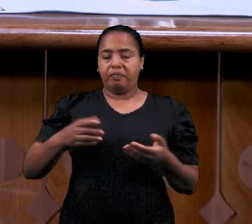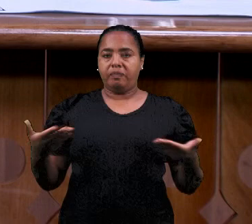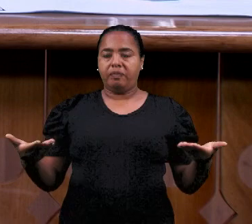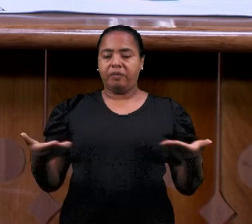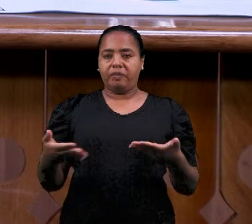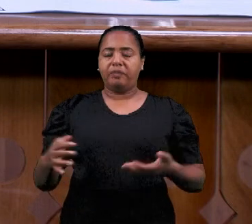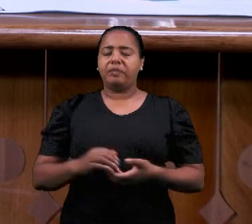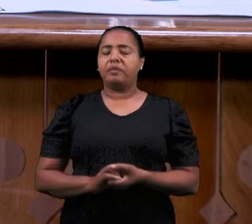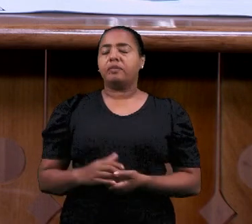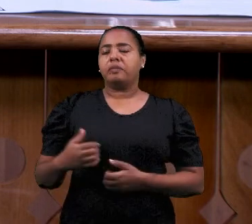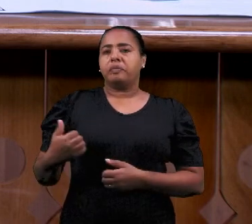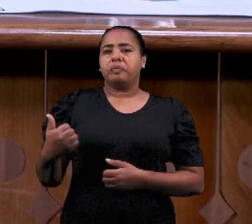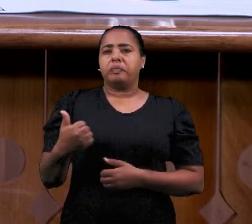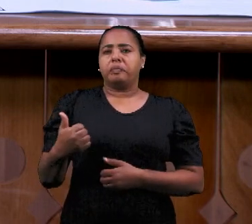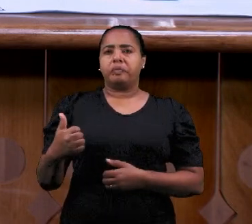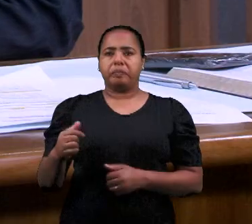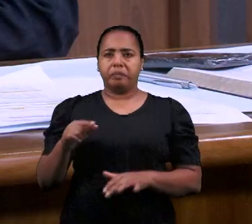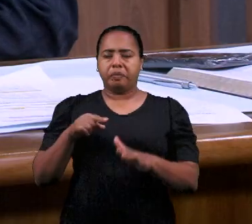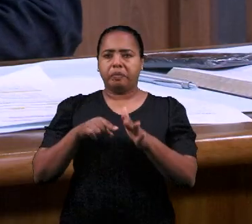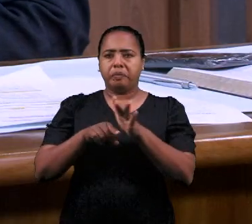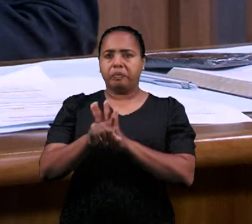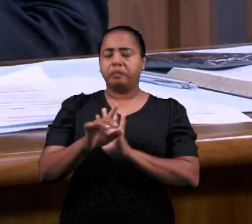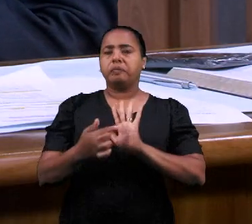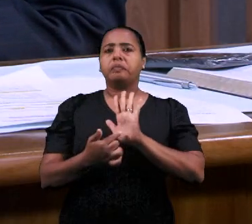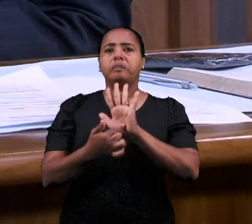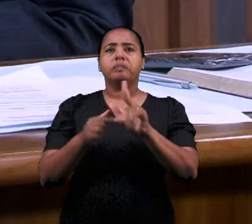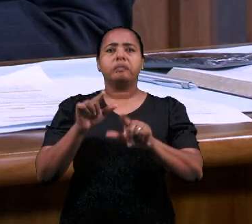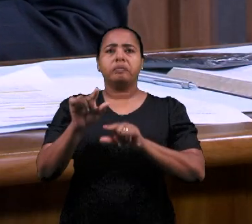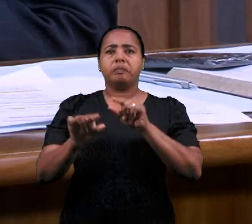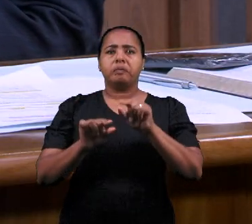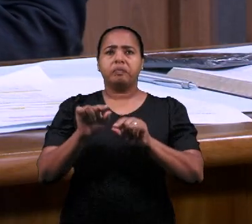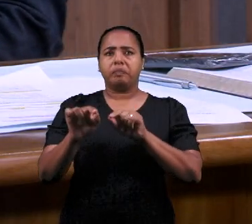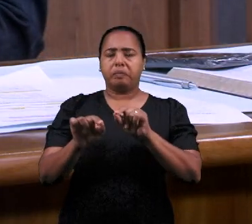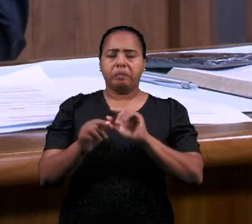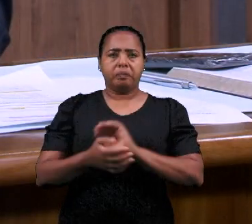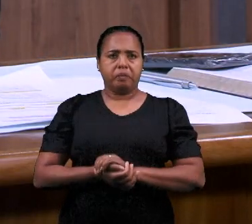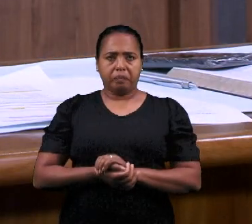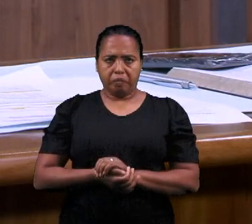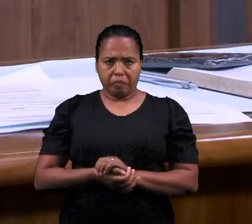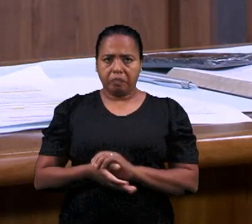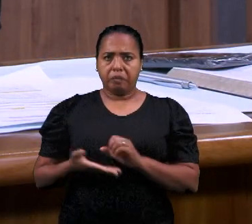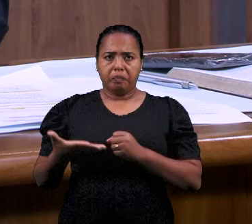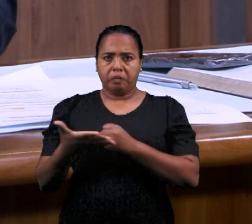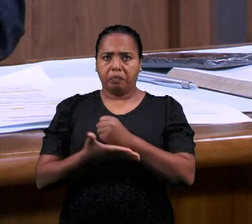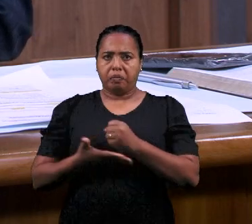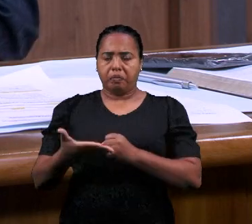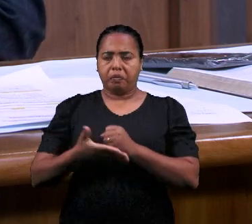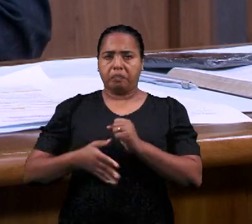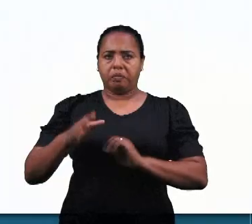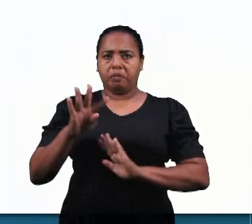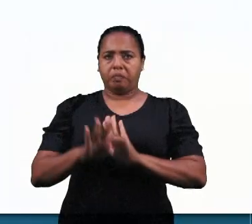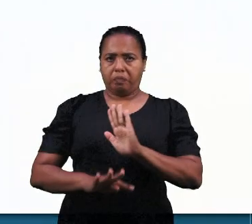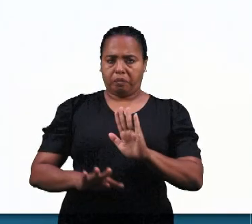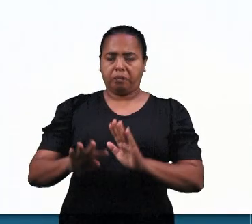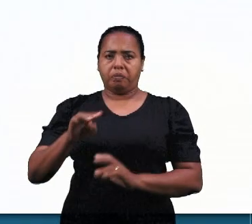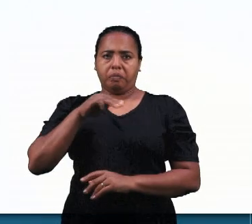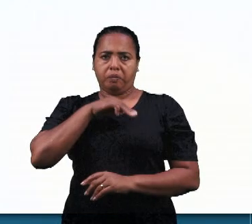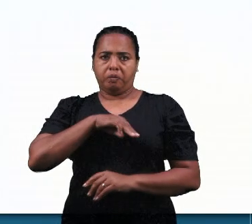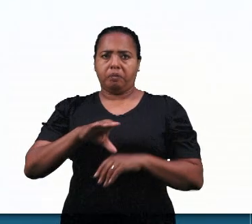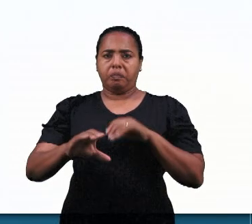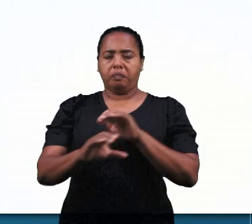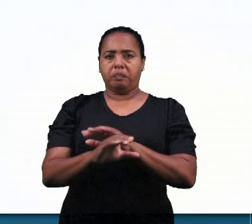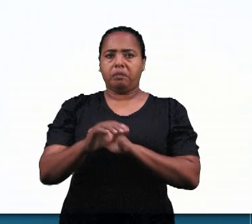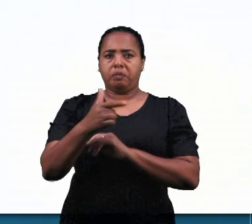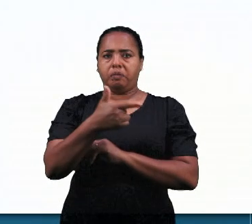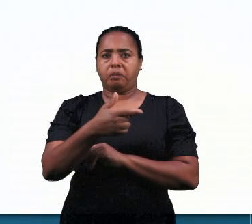pour notre école biblique sur le sujet de ce matin. Et notre première question, elle dit, la